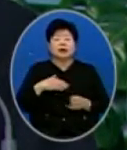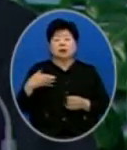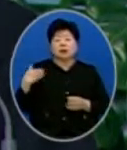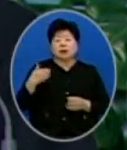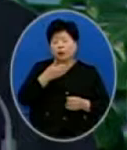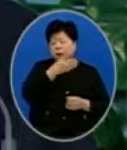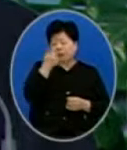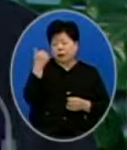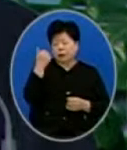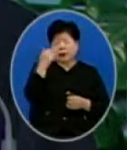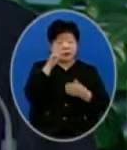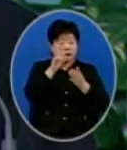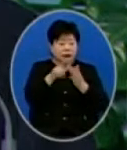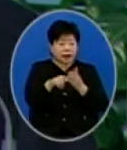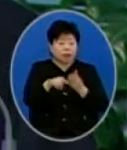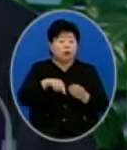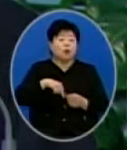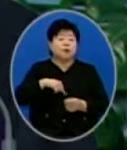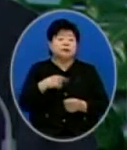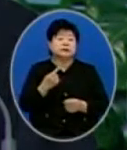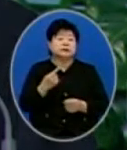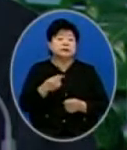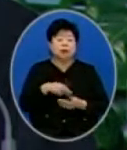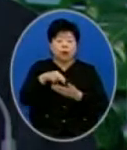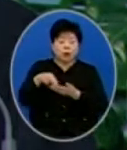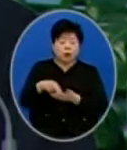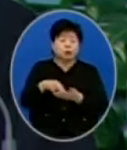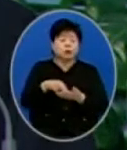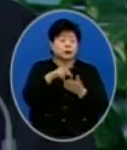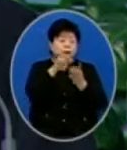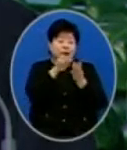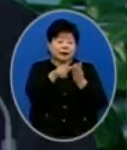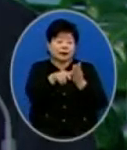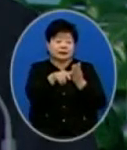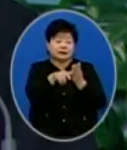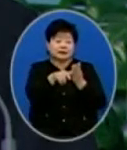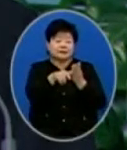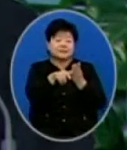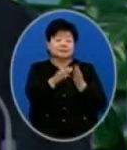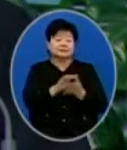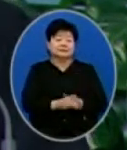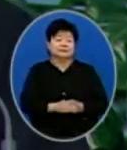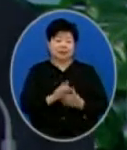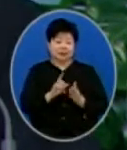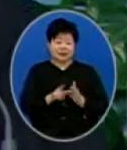모른다고 고개를 돌리고 혼자 외롭게 내 동댕이 처했을 때 그때에도